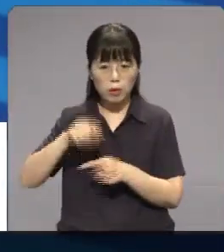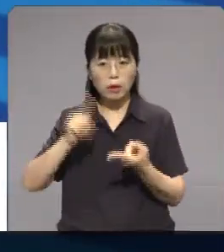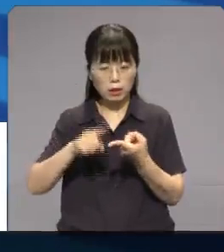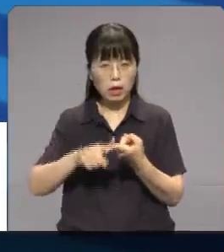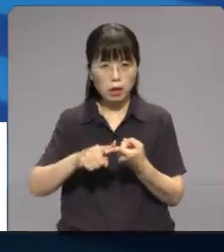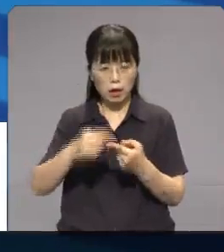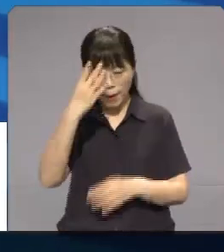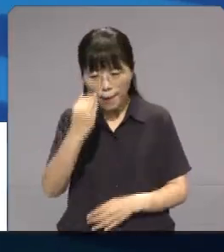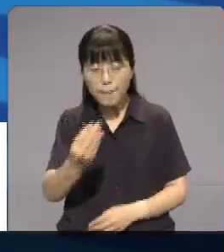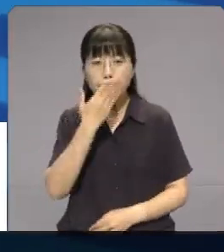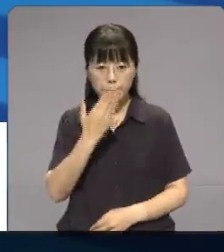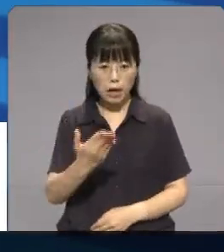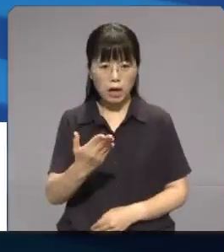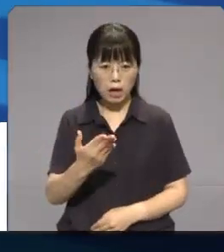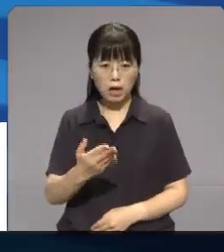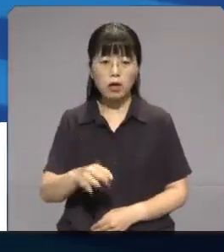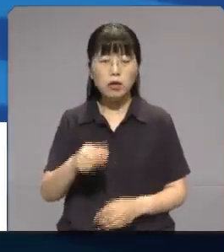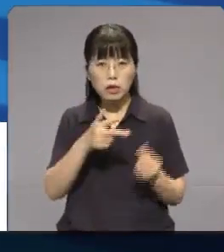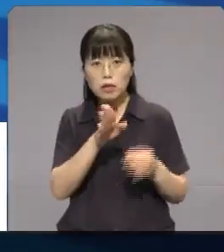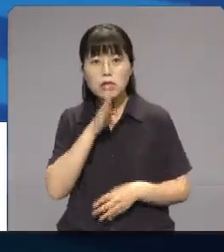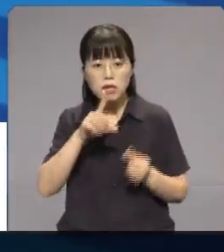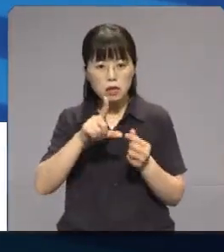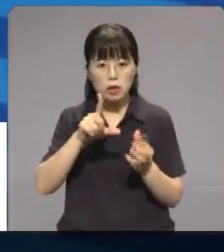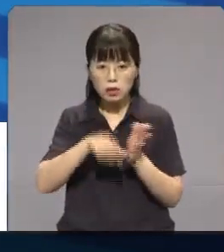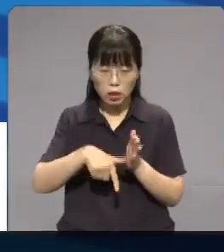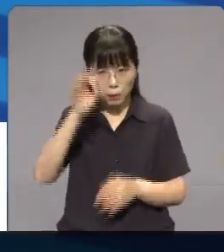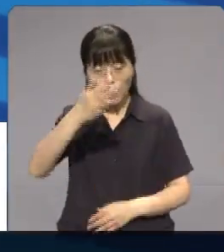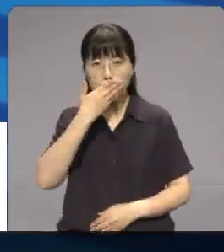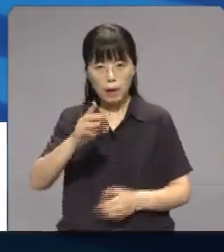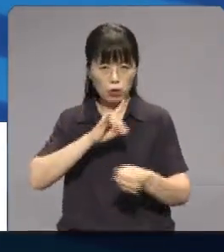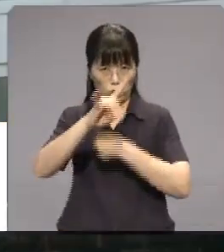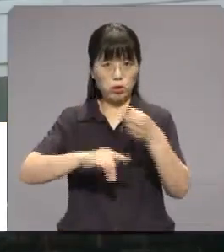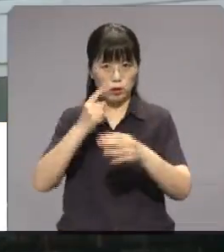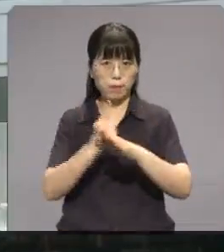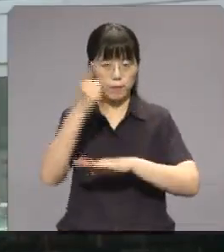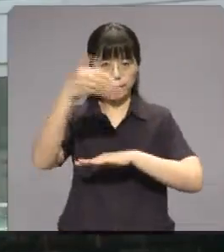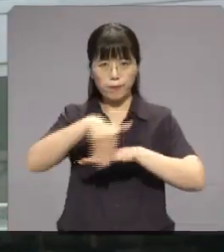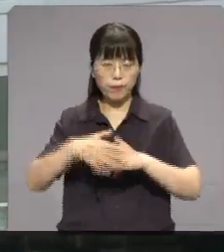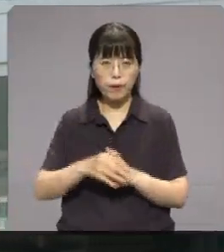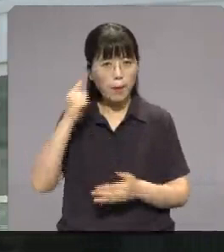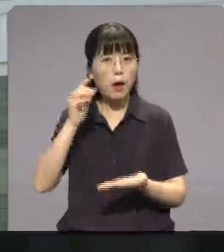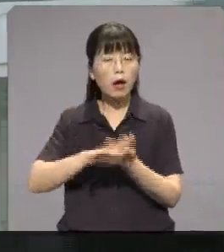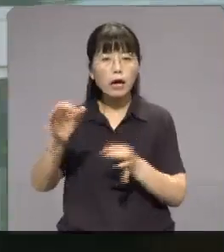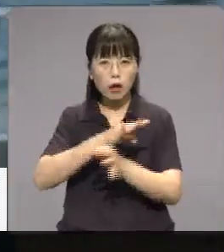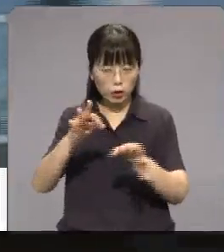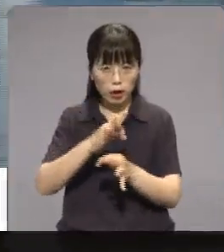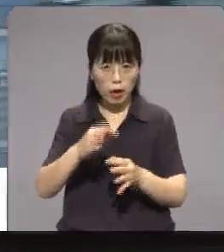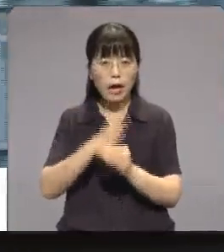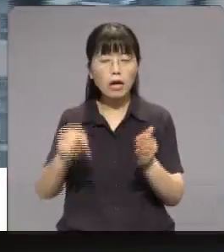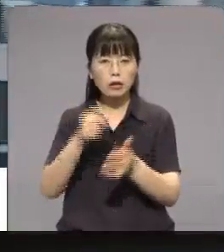이런 것들을 한눈에 볼 수 있는 거의 실시간으로 볼 수 있는 위성을 평화경제는 핵심